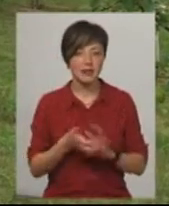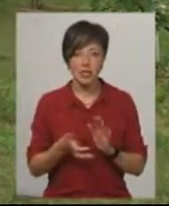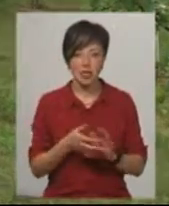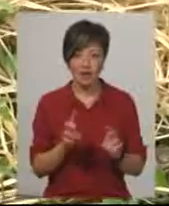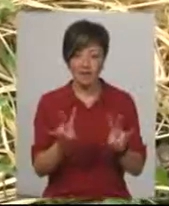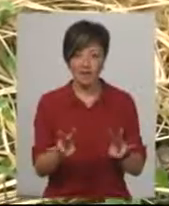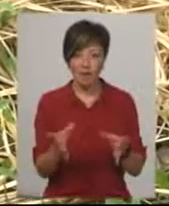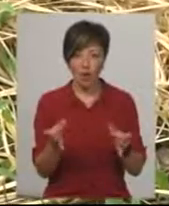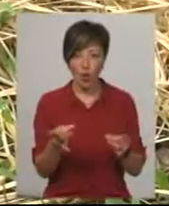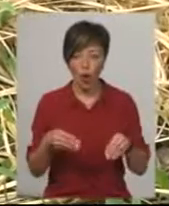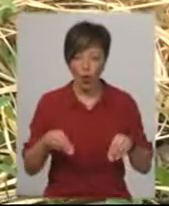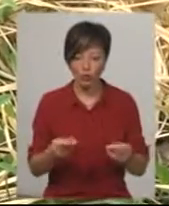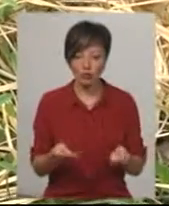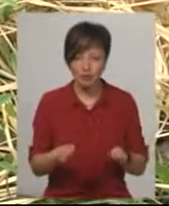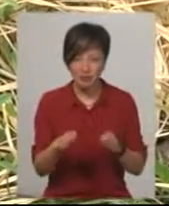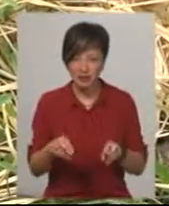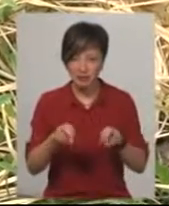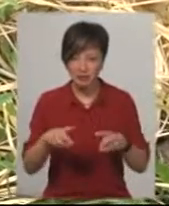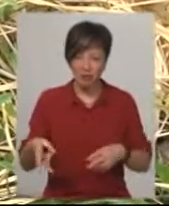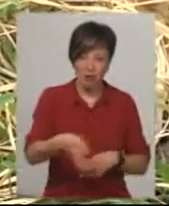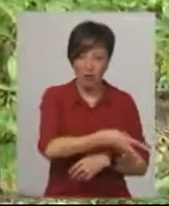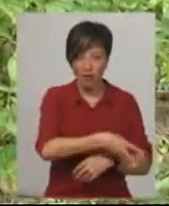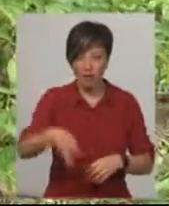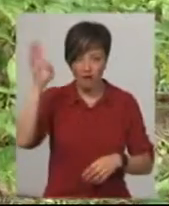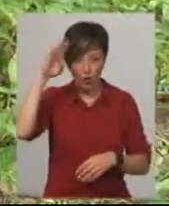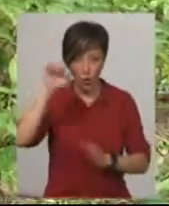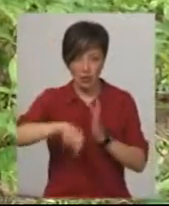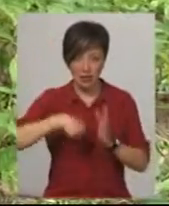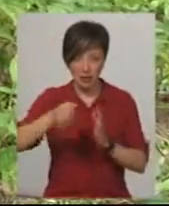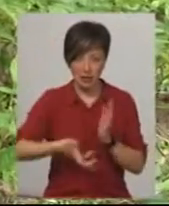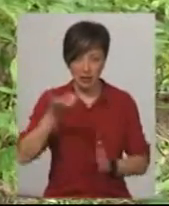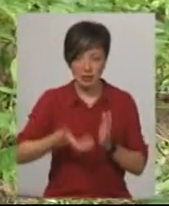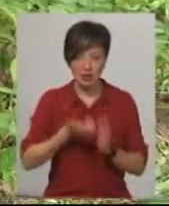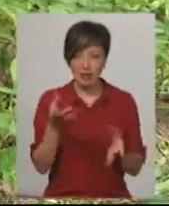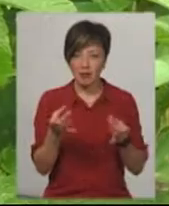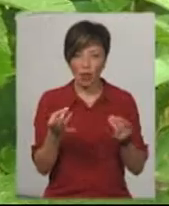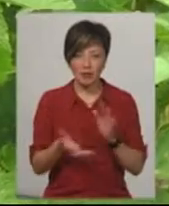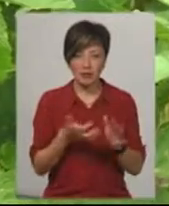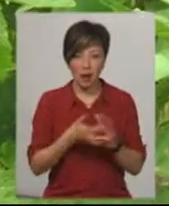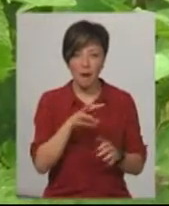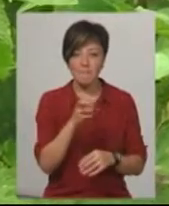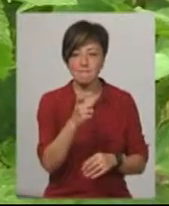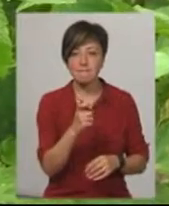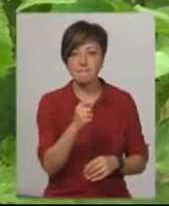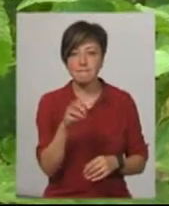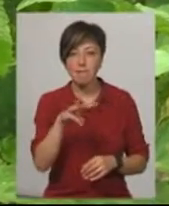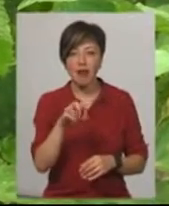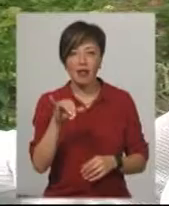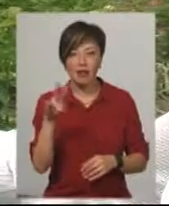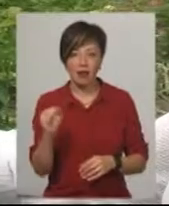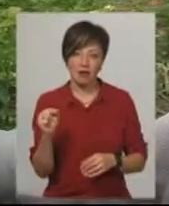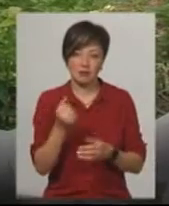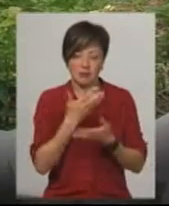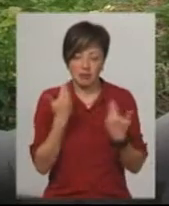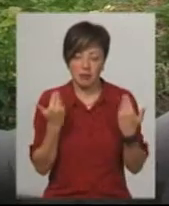затримати вологу, ґрунт мульчують, рослини щодня поливають водою з криниці. Через брак вологи немає малини, кілька центнерів якої заморожували